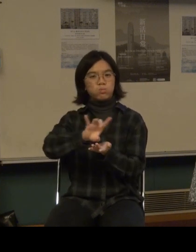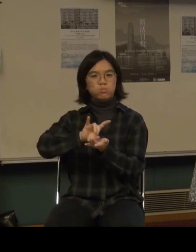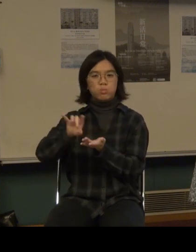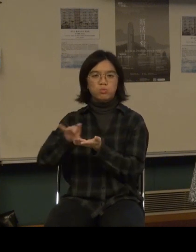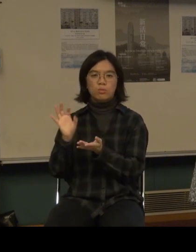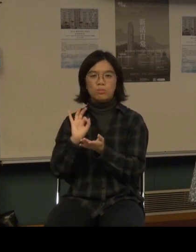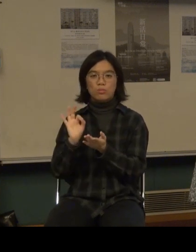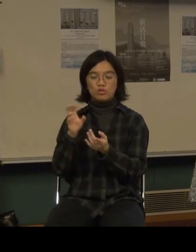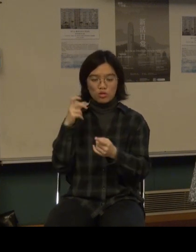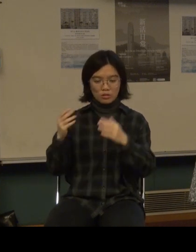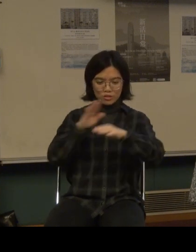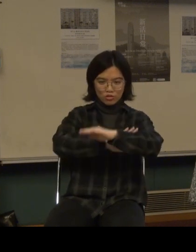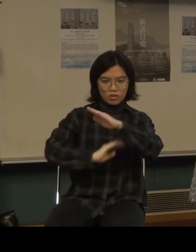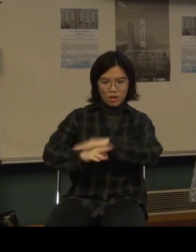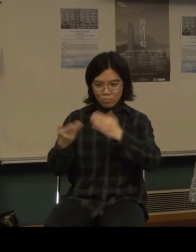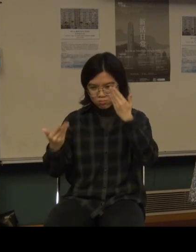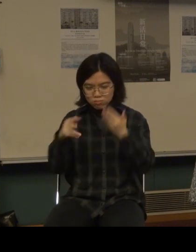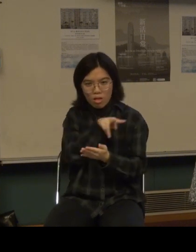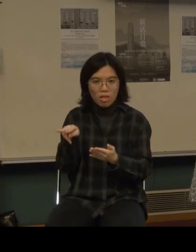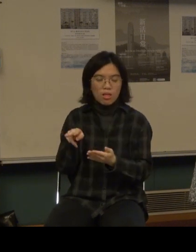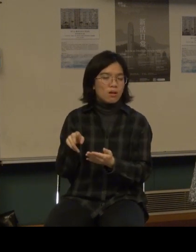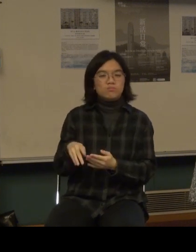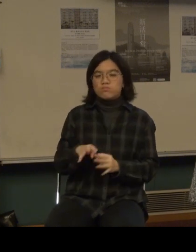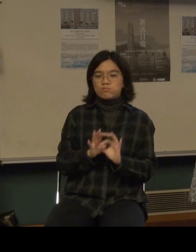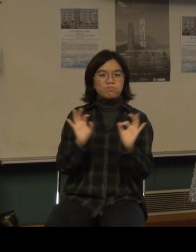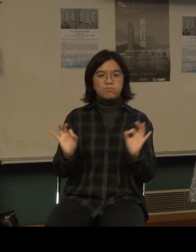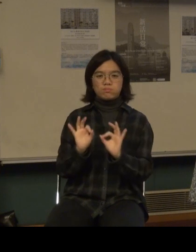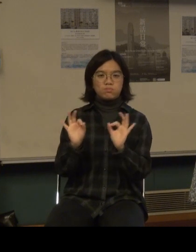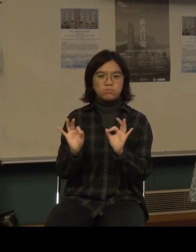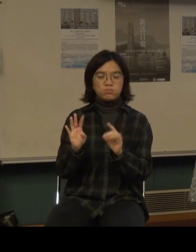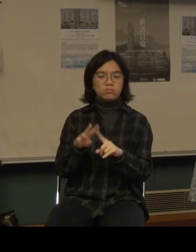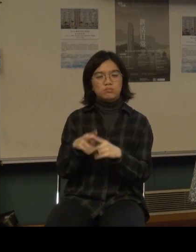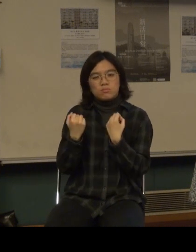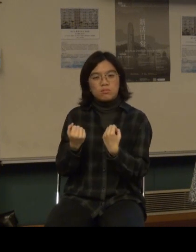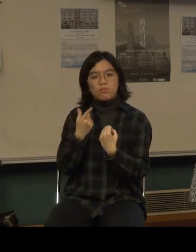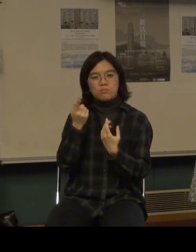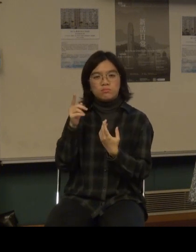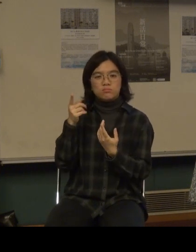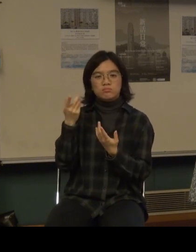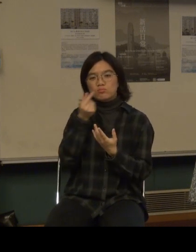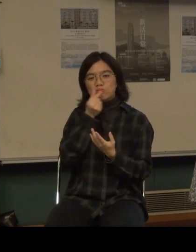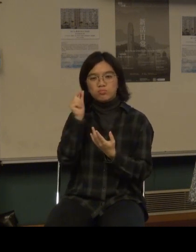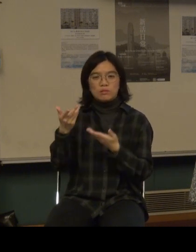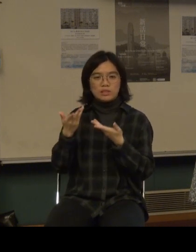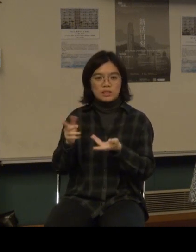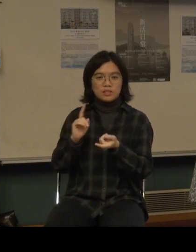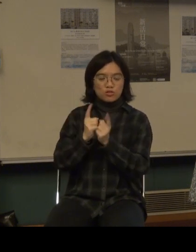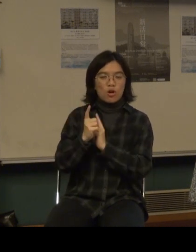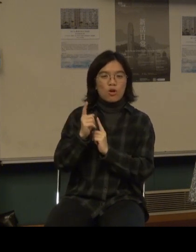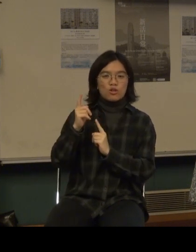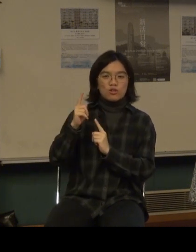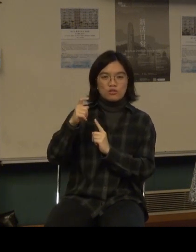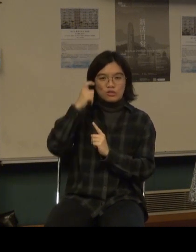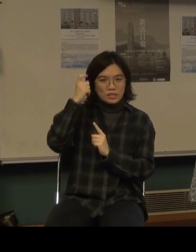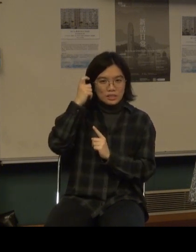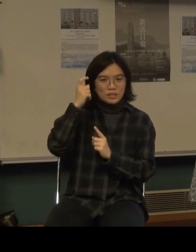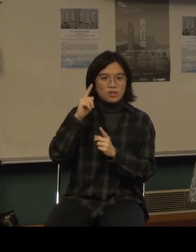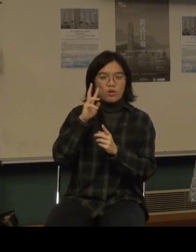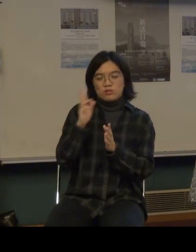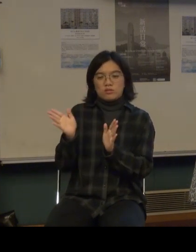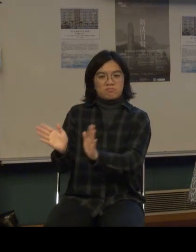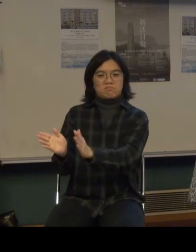對稱嘅設計，純粹咧係一個非常係現代、非常現代主義、非常立方嘅一個表現